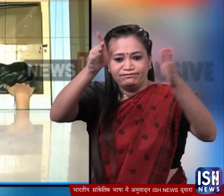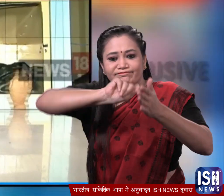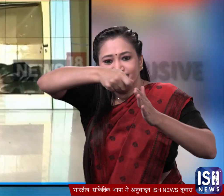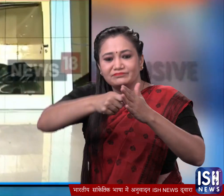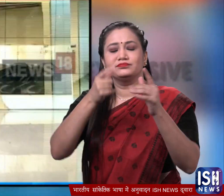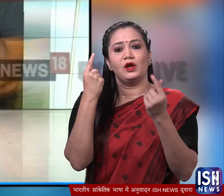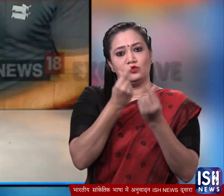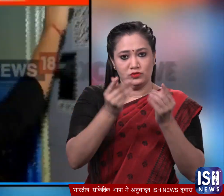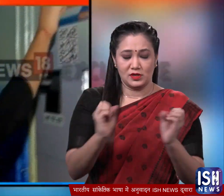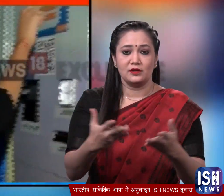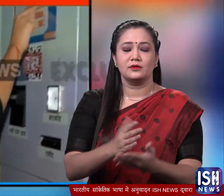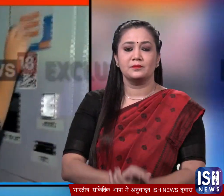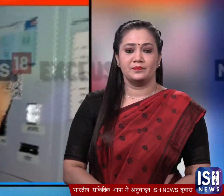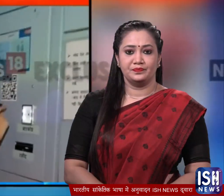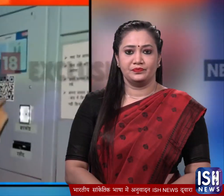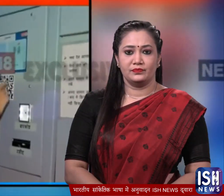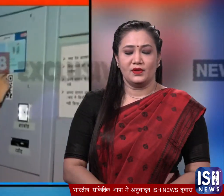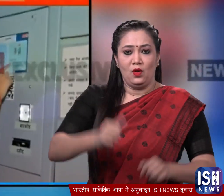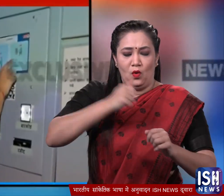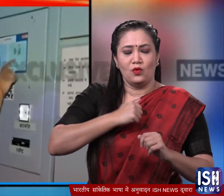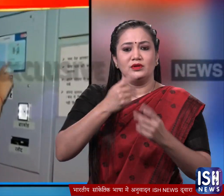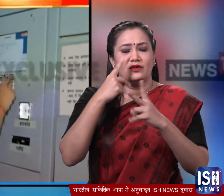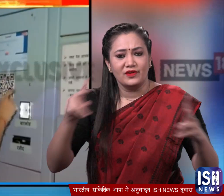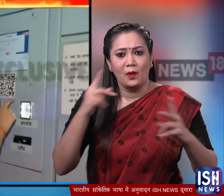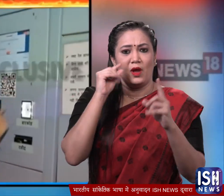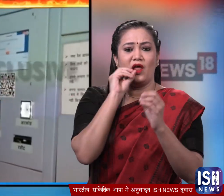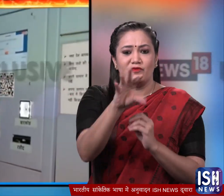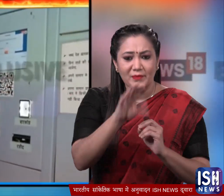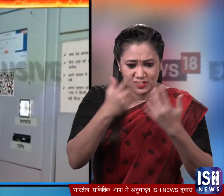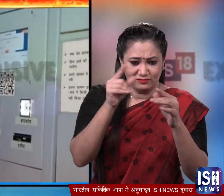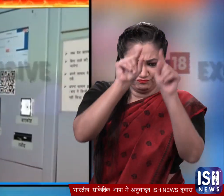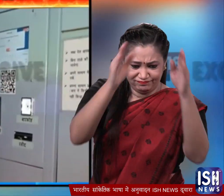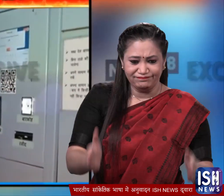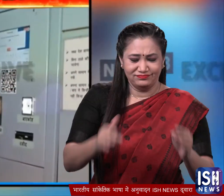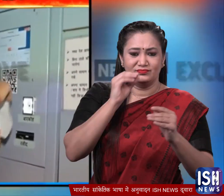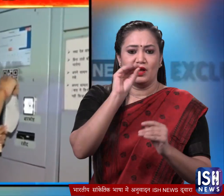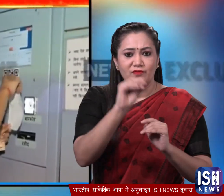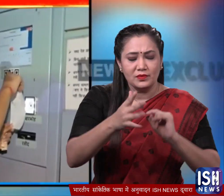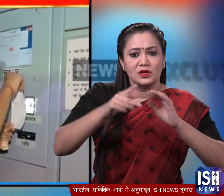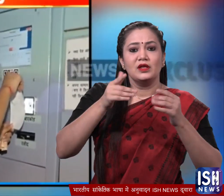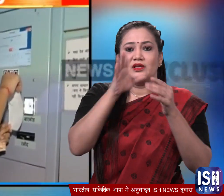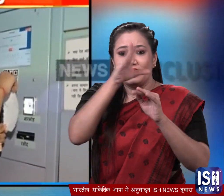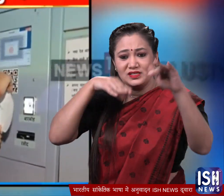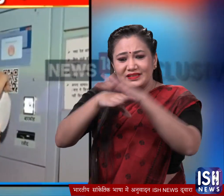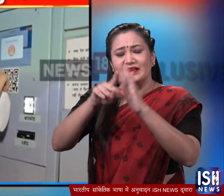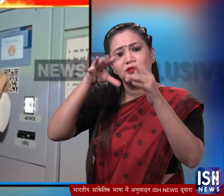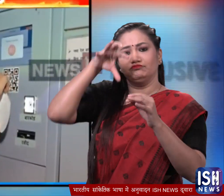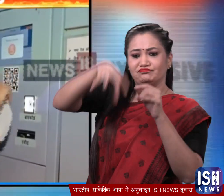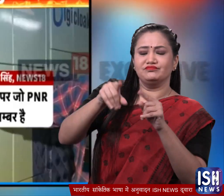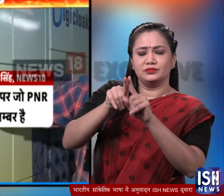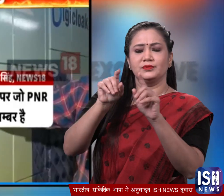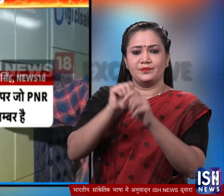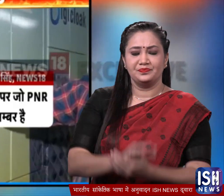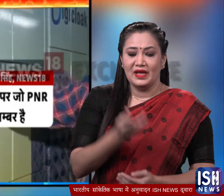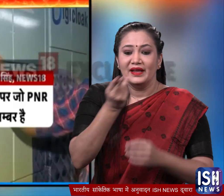व्यवस्था की गई, जिनमें अपनी पहचान से जुड़ी कुछ जानकारियां अपडेट करके यात्री अपने सामान को स्टेशन पर सुरक्षित रख